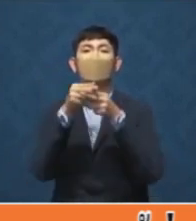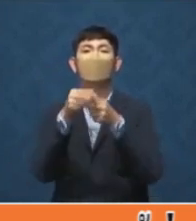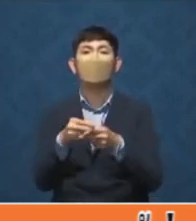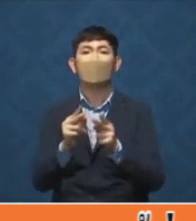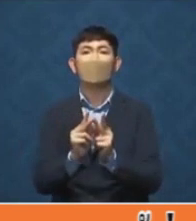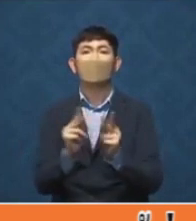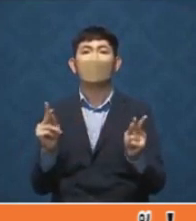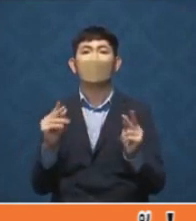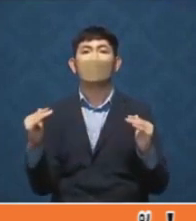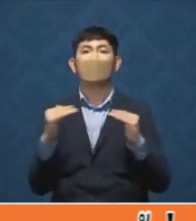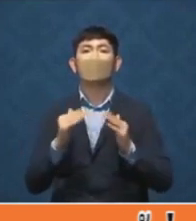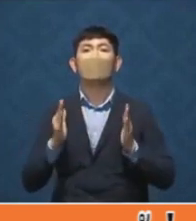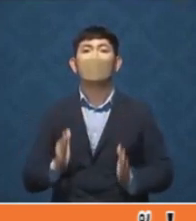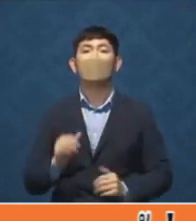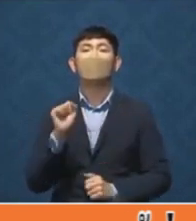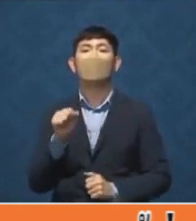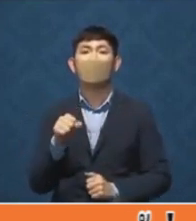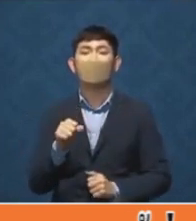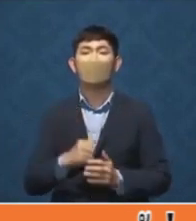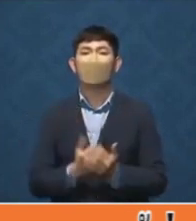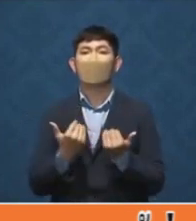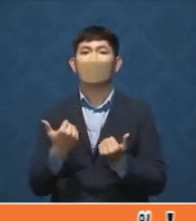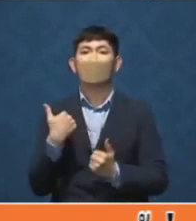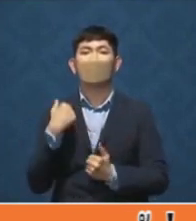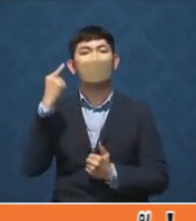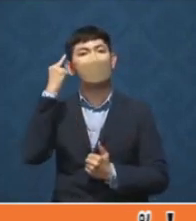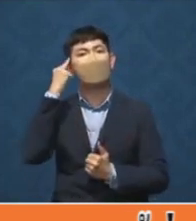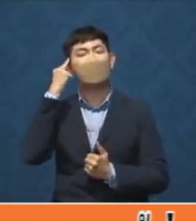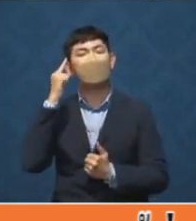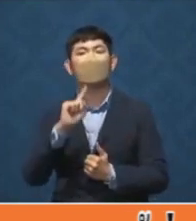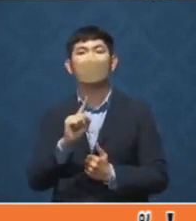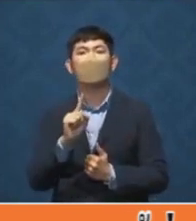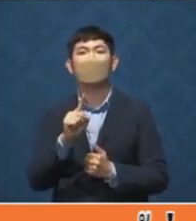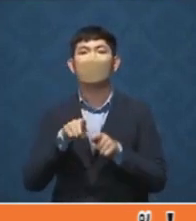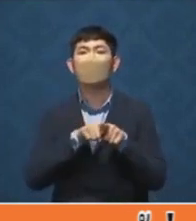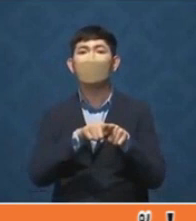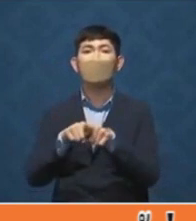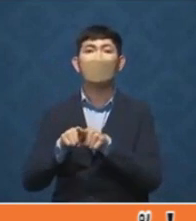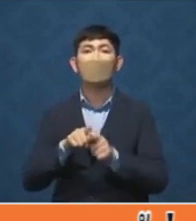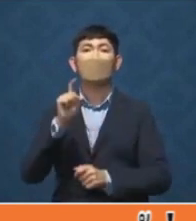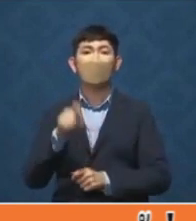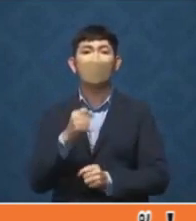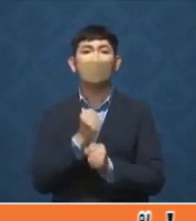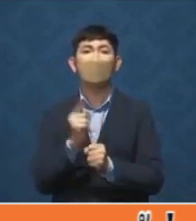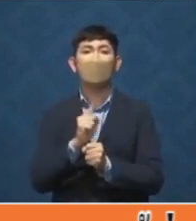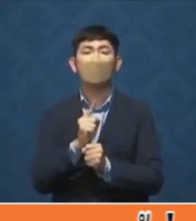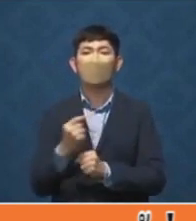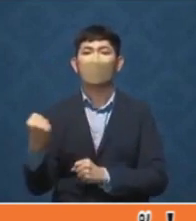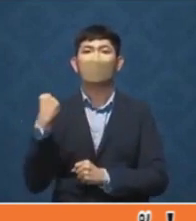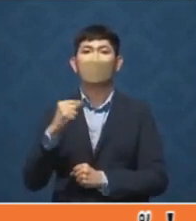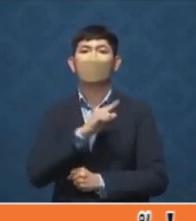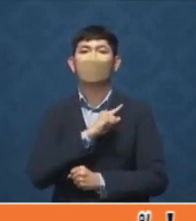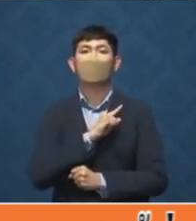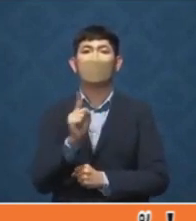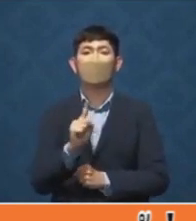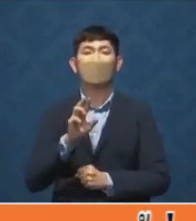คณะกรรมการสิทธิมนุษยชนเท่านั้นที่มีความเห็นไปในทางเดียวกันว่าจะต้องมีการถ่วงดุลโดยสภา